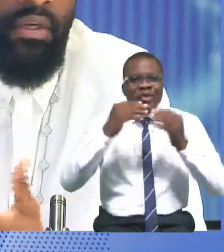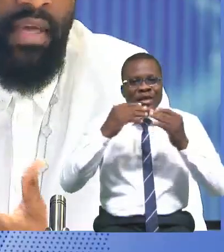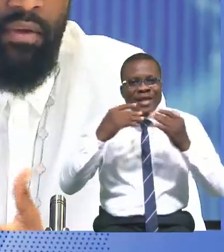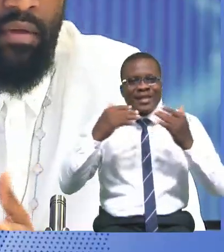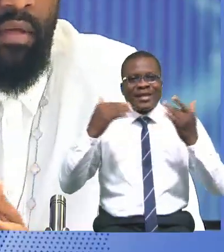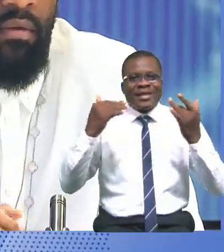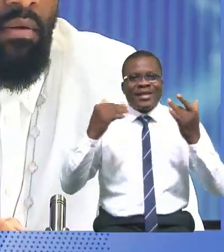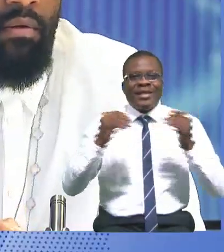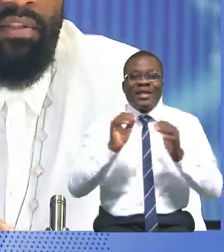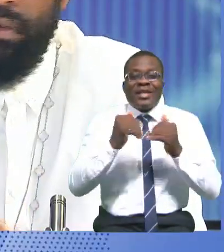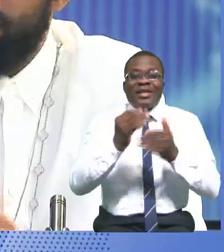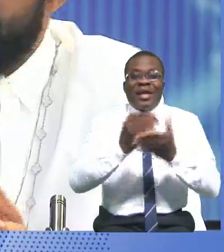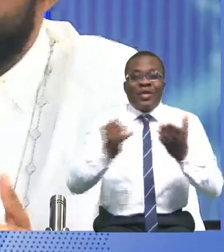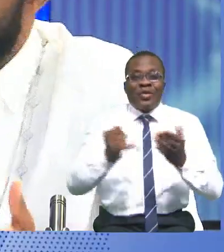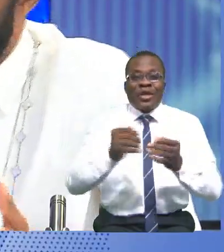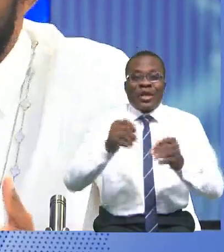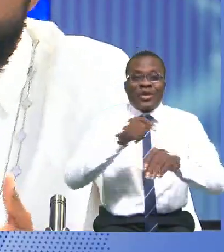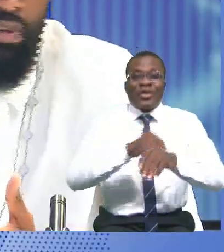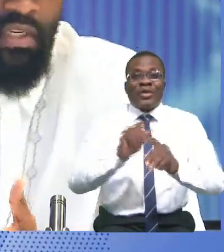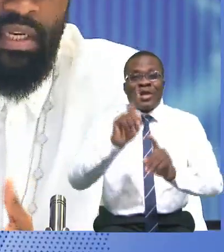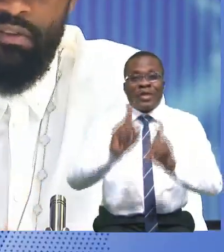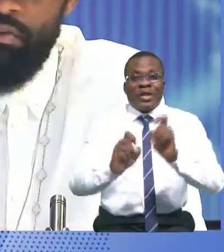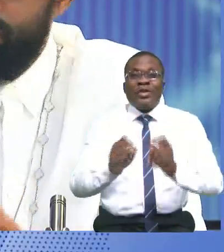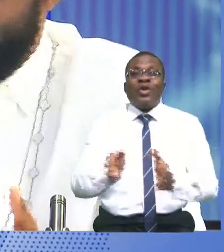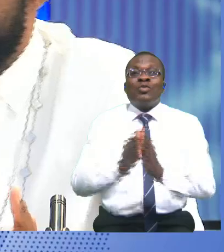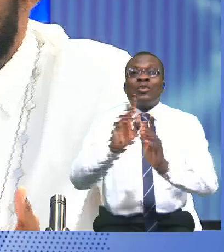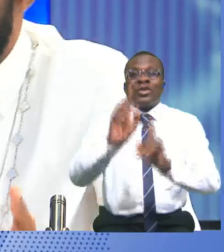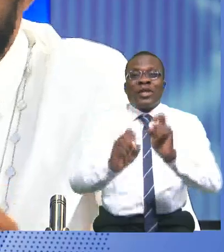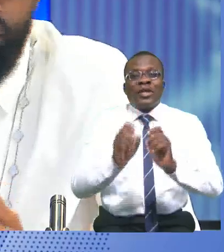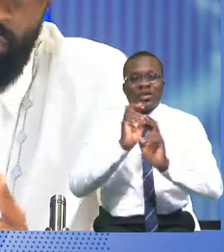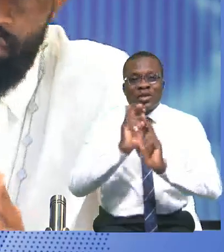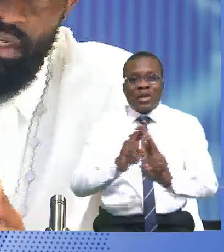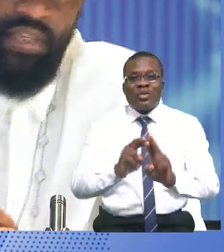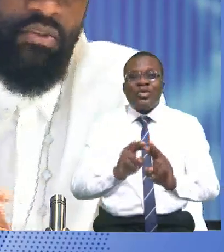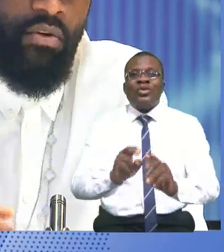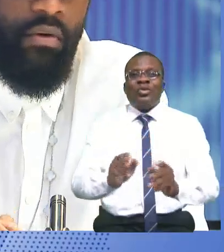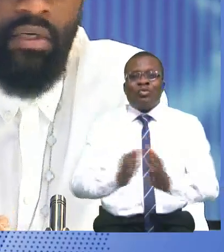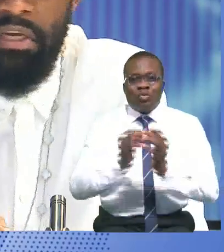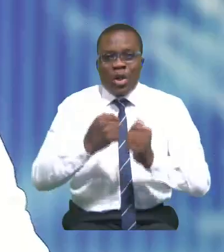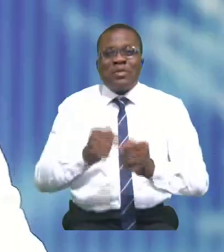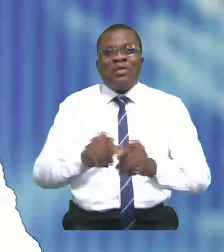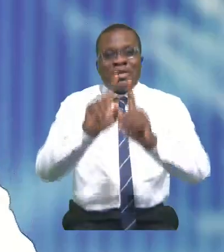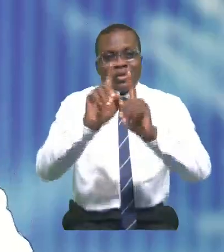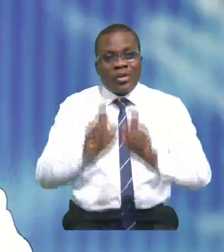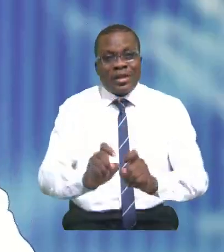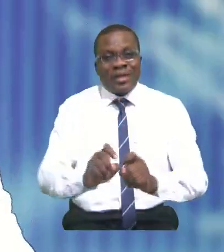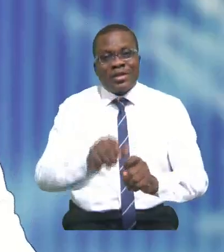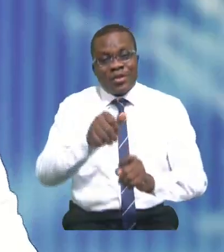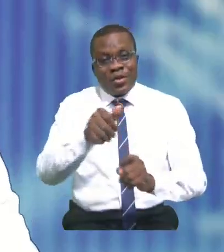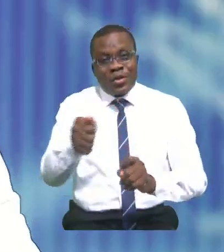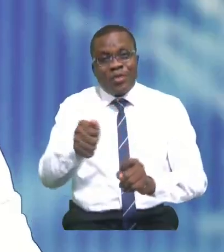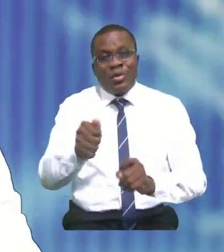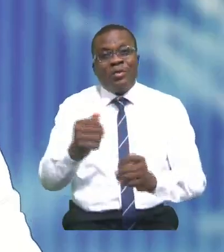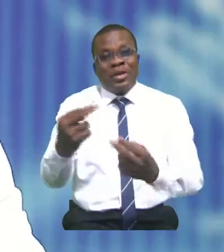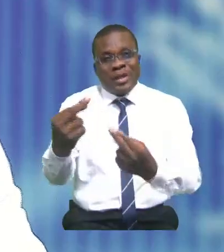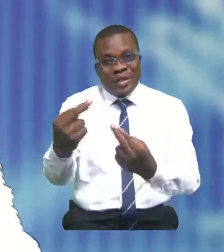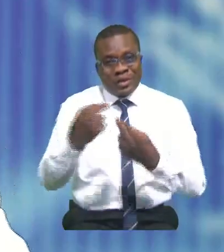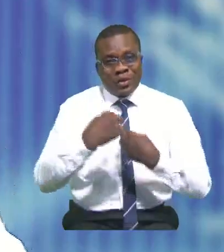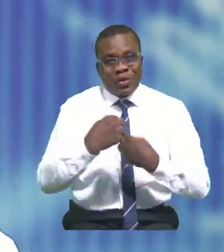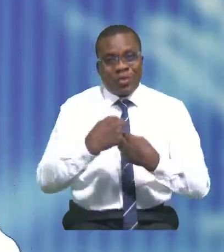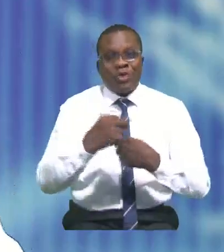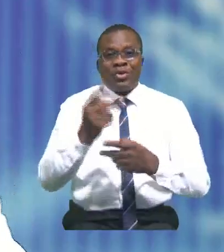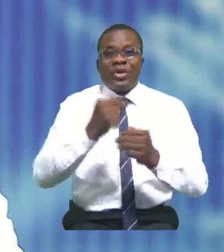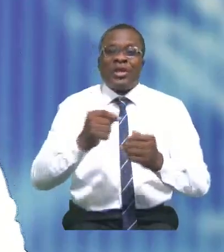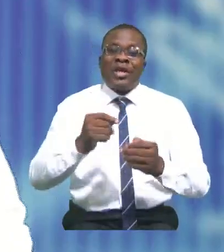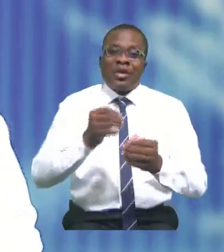a eu quelques séances de questions il posé des questions j'ai répondu moi j'ai posé des questions et puis j'ai il y a eu quelques conseils